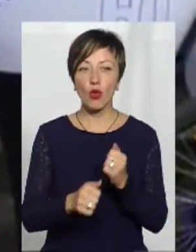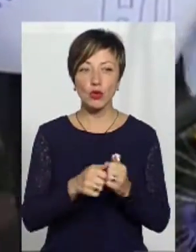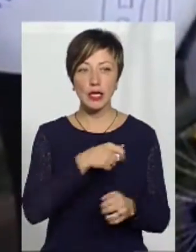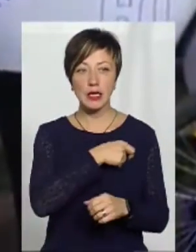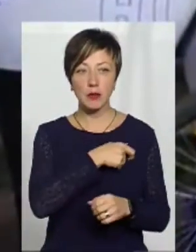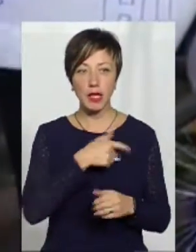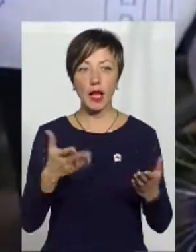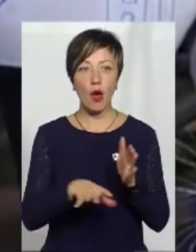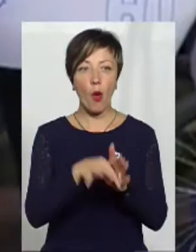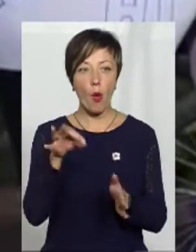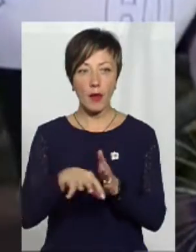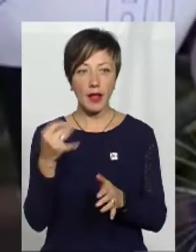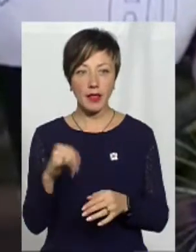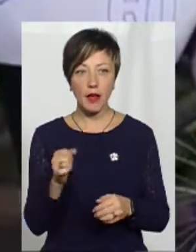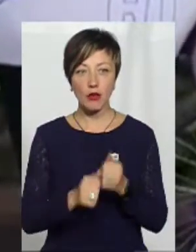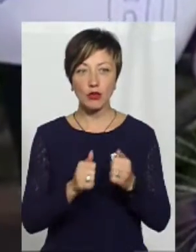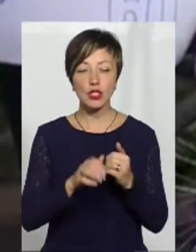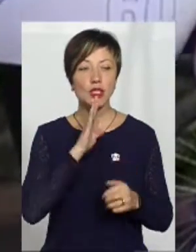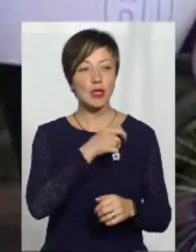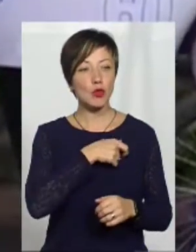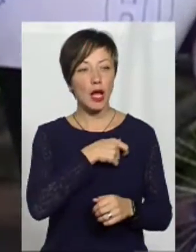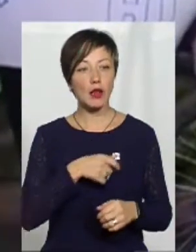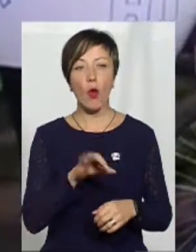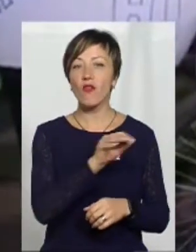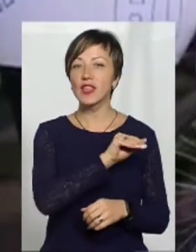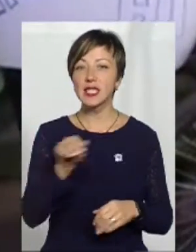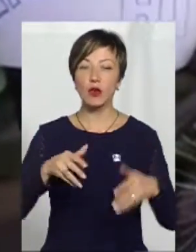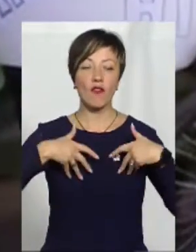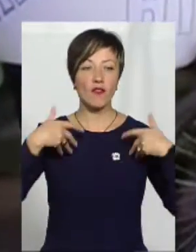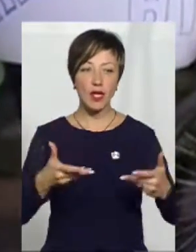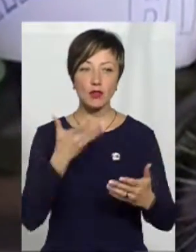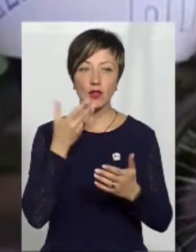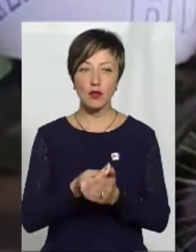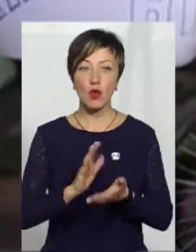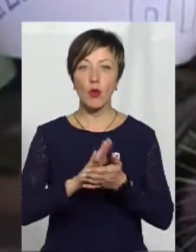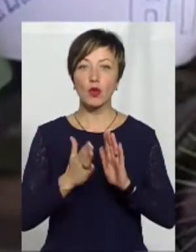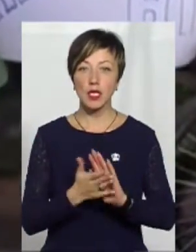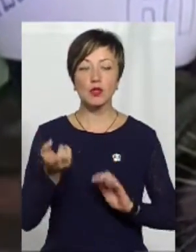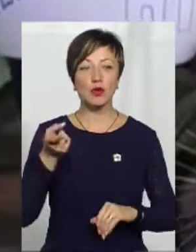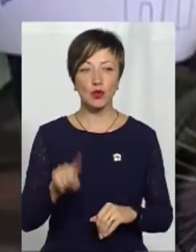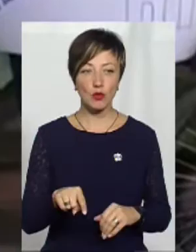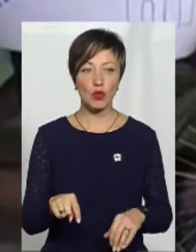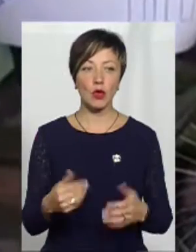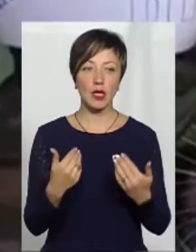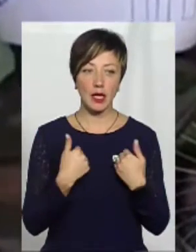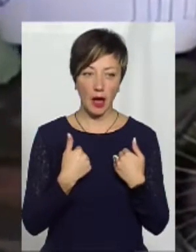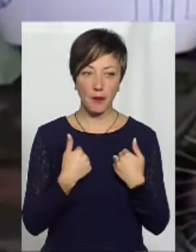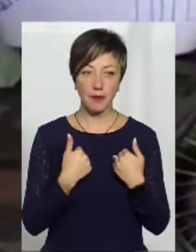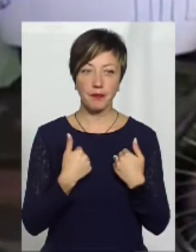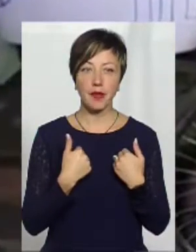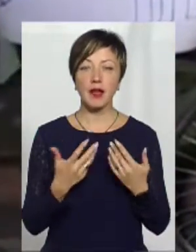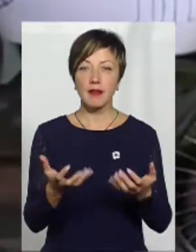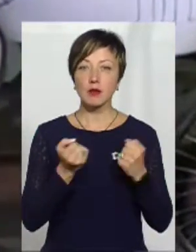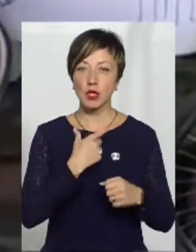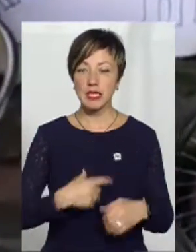який обраний, до кожної депутатки, щоб вони офіційно висловили свою позицію. Тому я візьму на